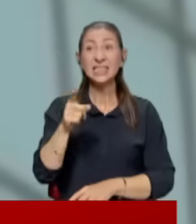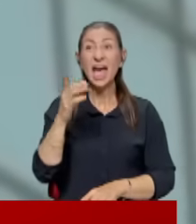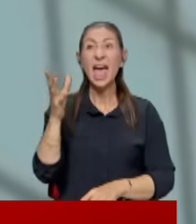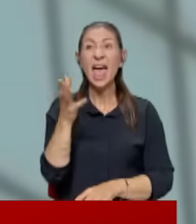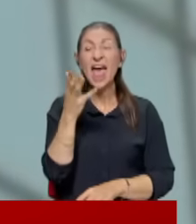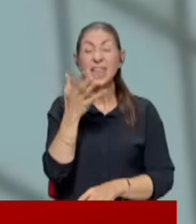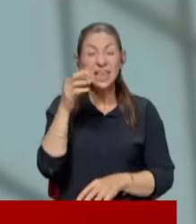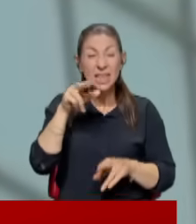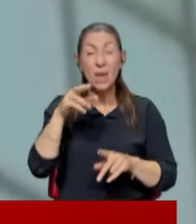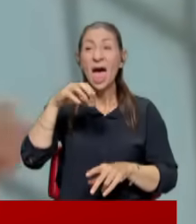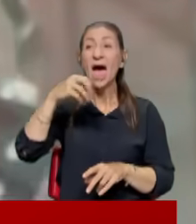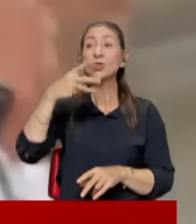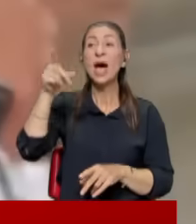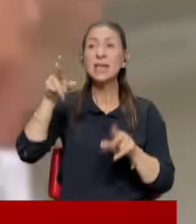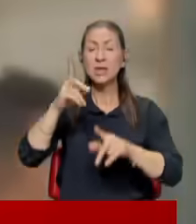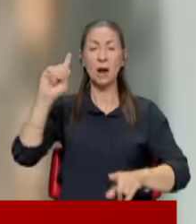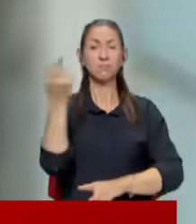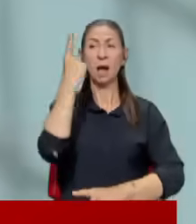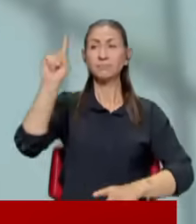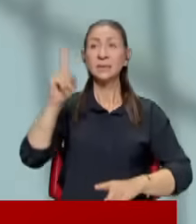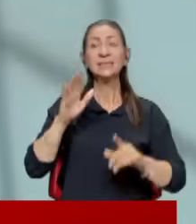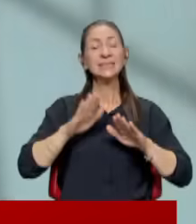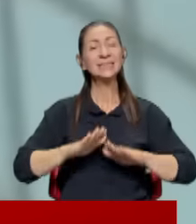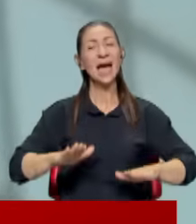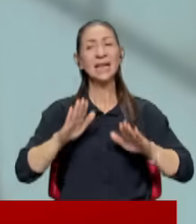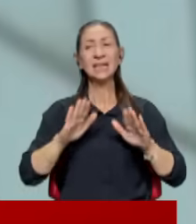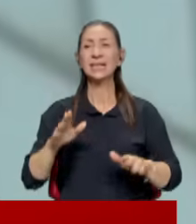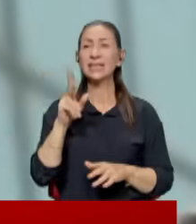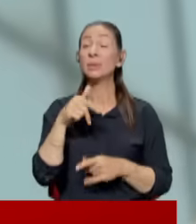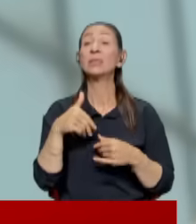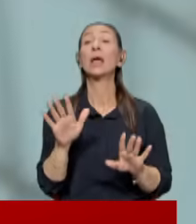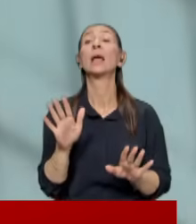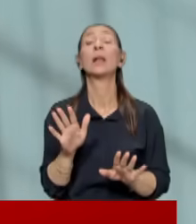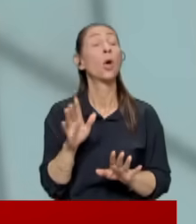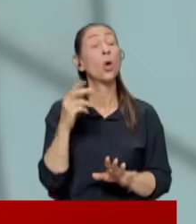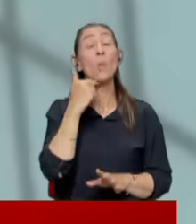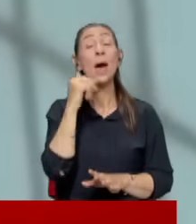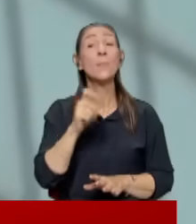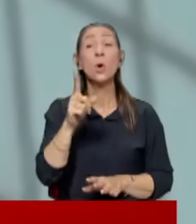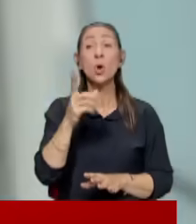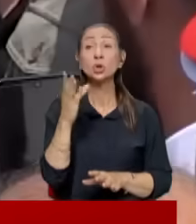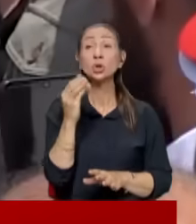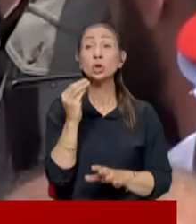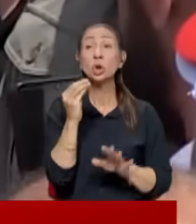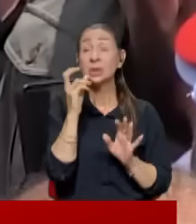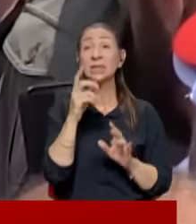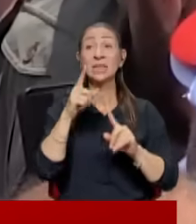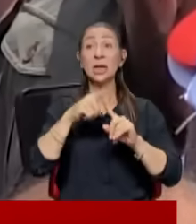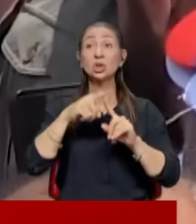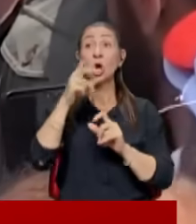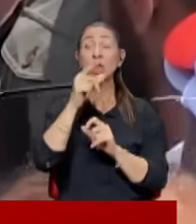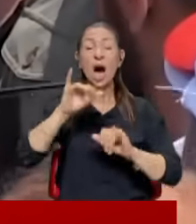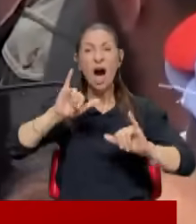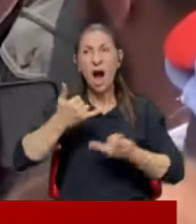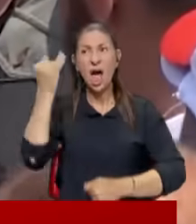az Erdoğan kadar diktatör. Sakin karakterliklerden falan da değil. Rol yapıyor. Oysa çok ince. Tanju Özcan